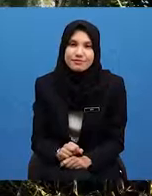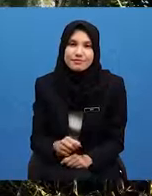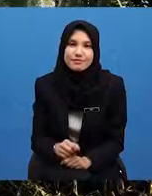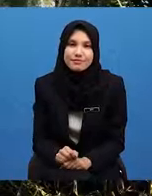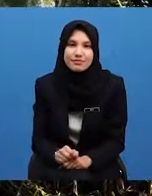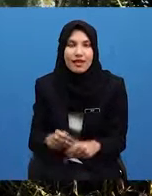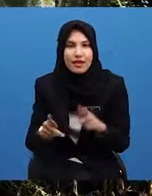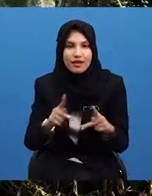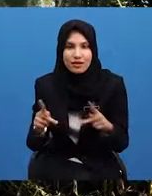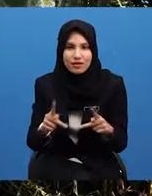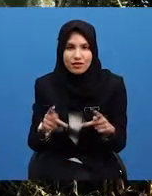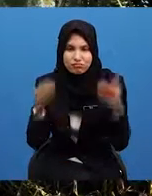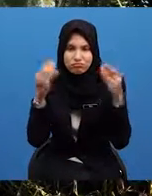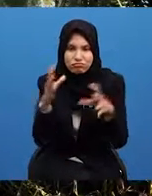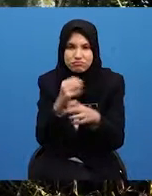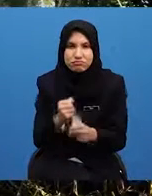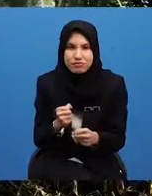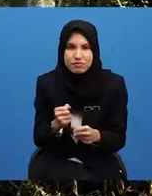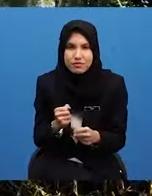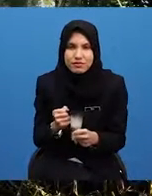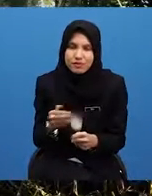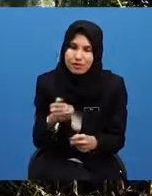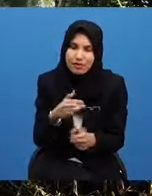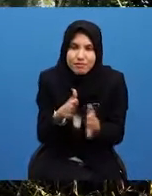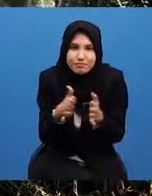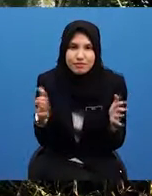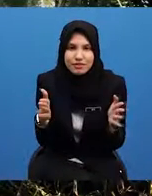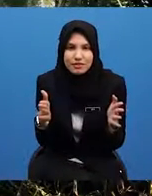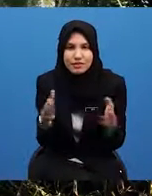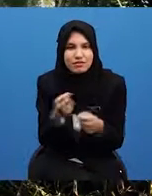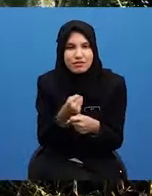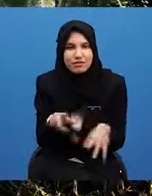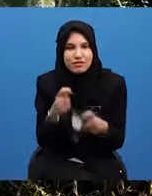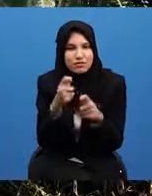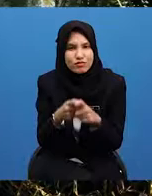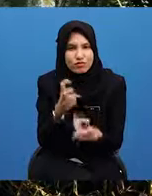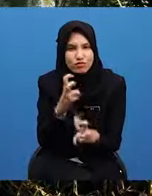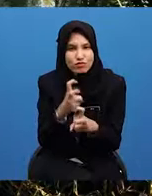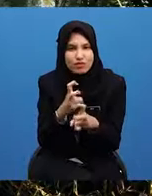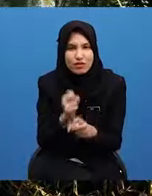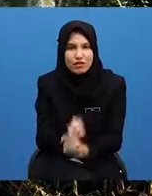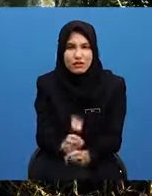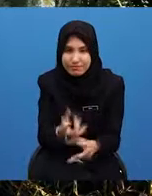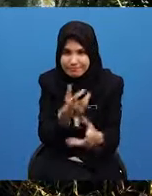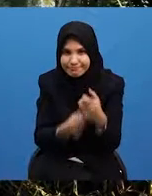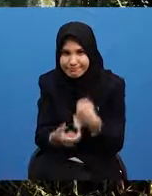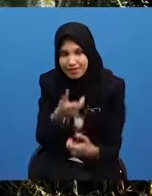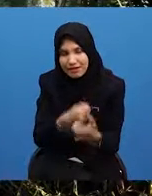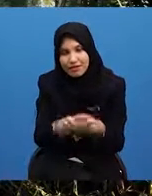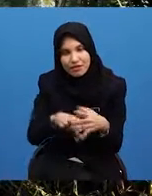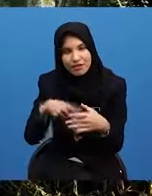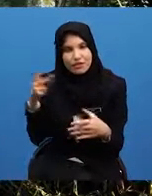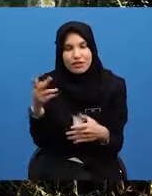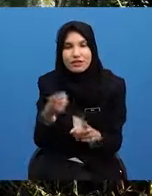cikgu dapat tangkap ikan yang besar, sudah tentu cikgu susah nak tarik ia